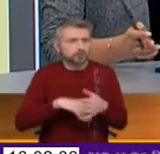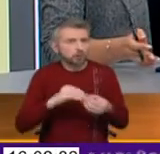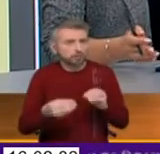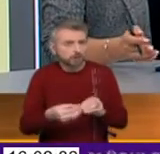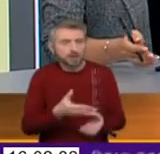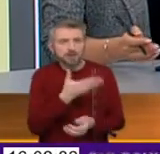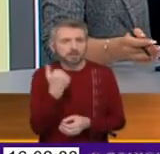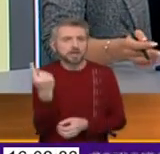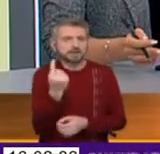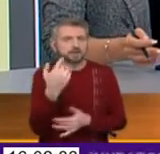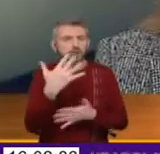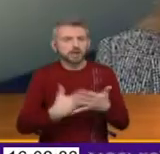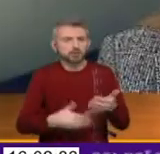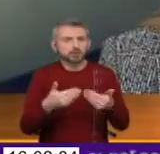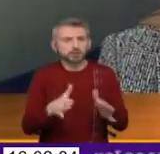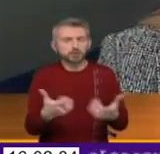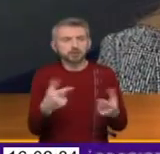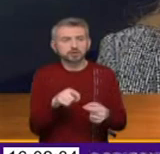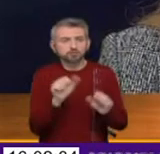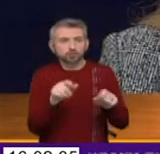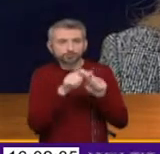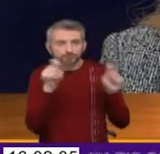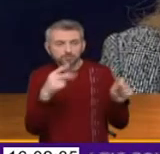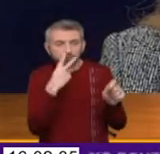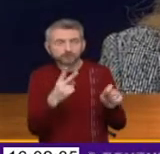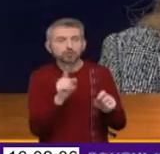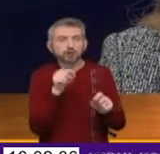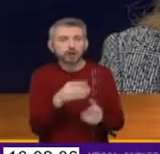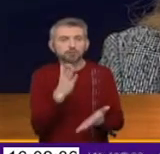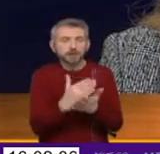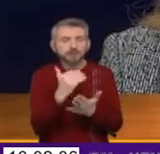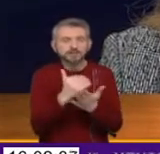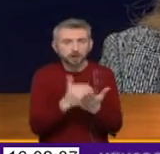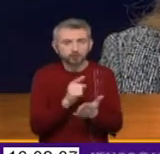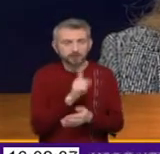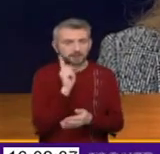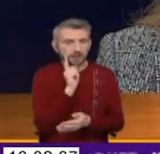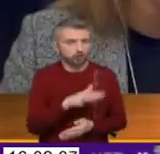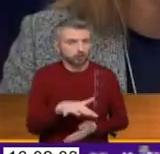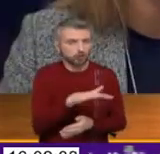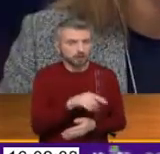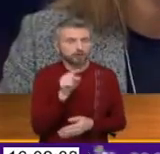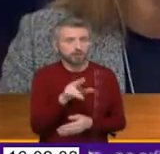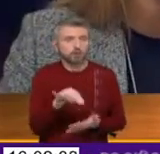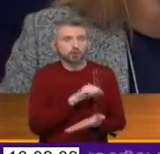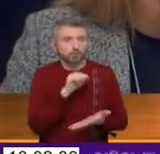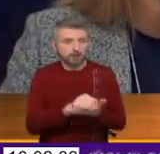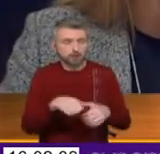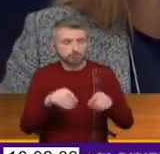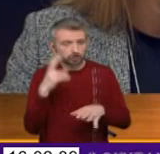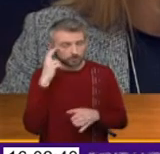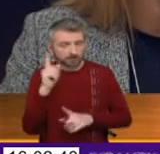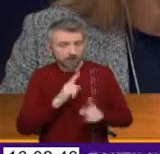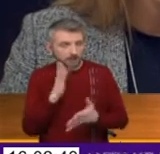Немає єдиного реєстру відкритого, в який ти можеш зайти і подивитися, що там вже є статус цієї зеленої зони. Тобто воно по документам, по рішенням Київради